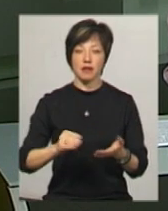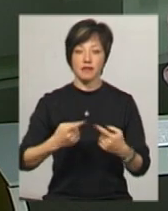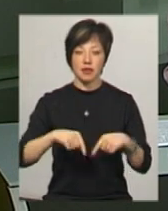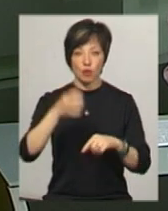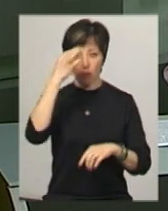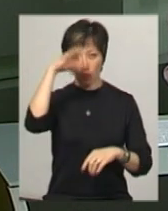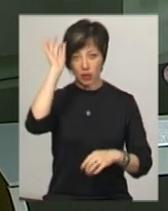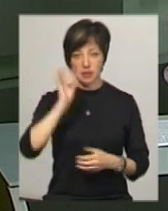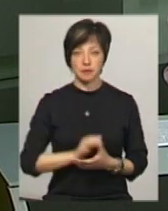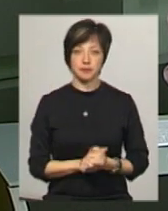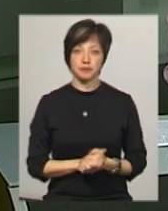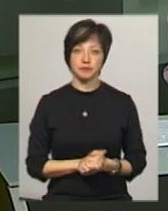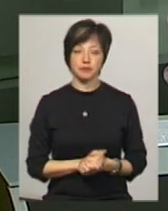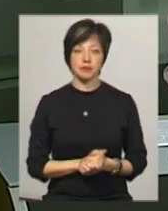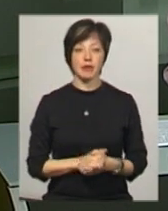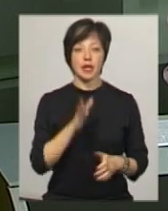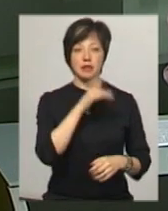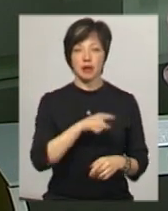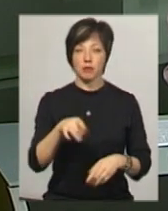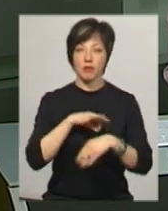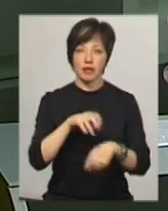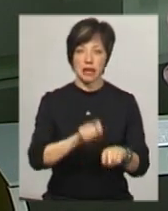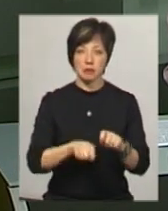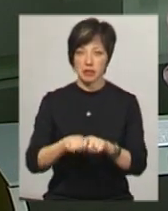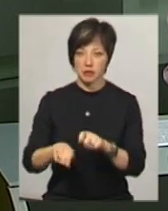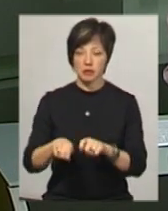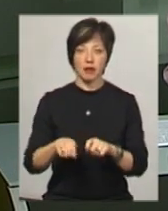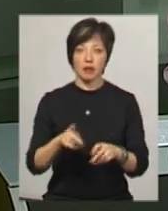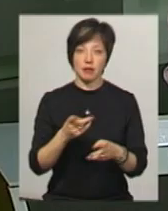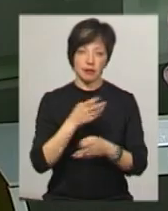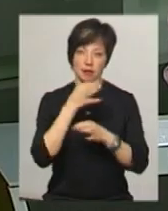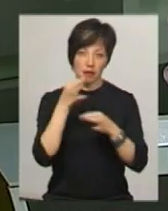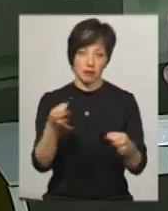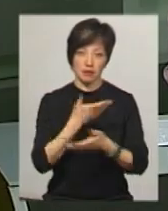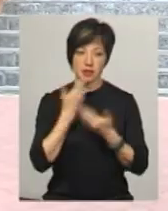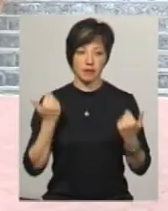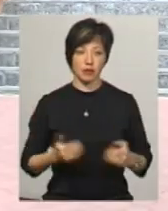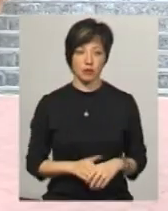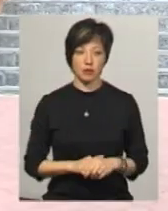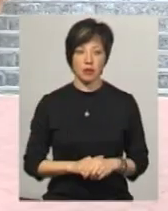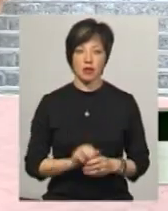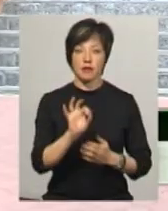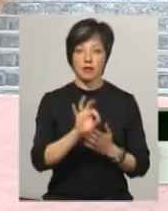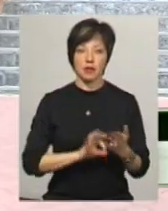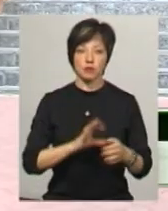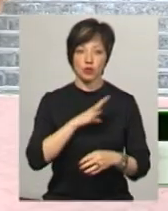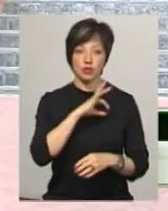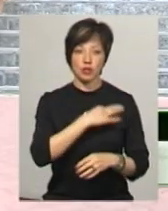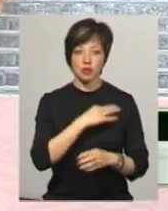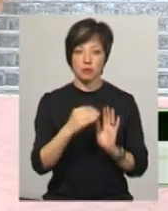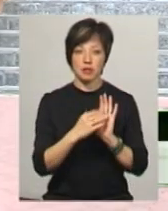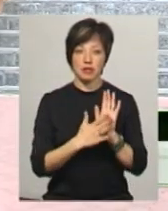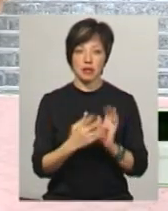відділу поліції Людмила Берестовська. Термін проведення експертизи у поліції не називають. Відразу було слідчим призначено